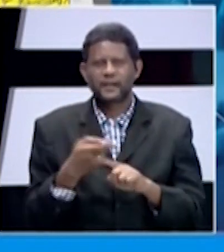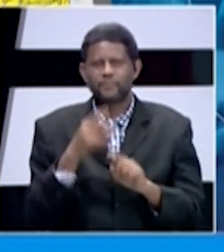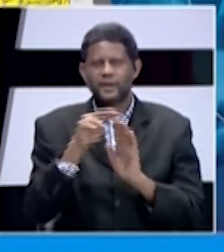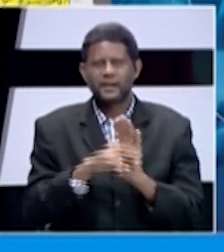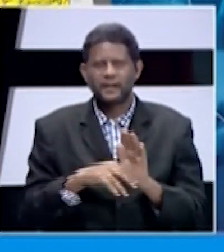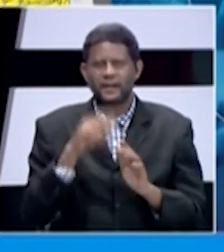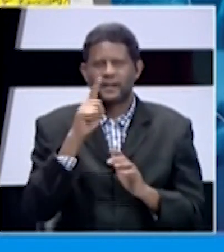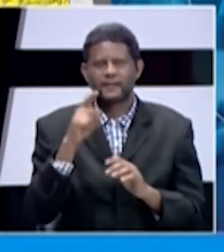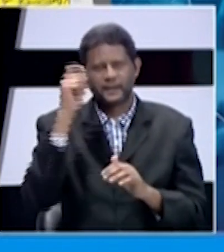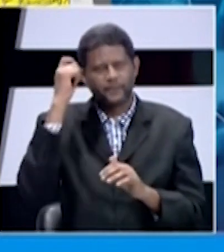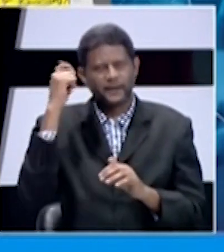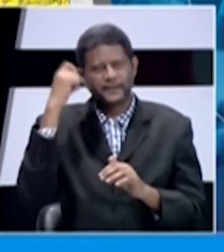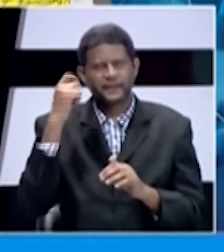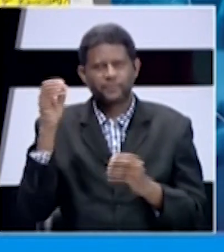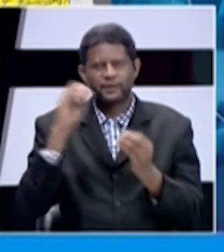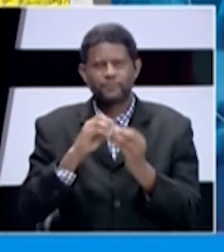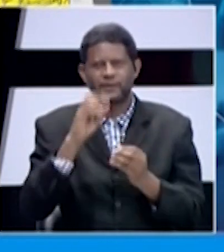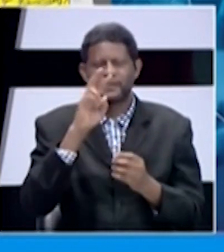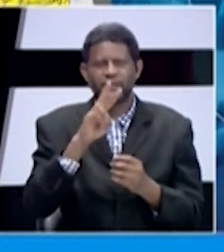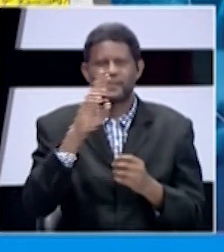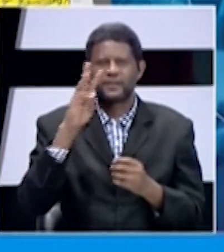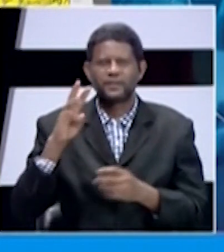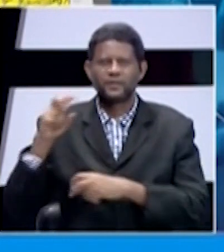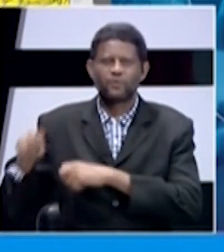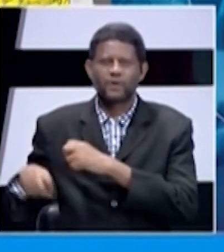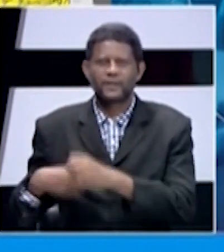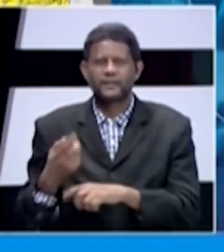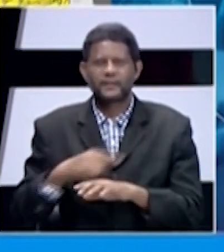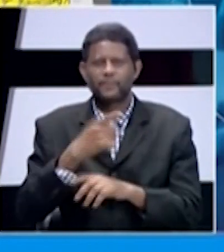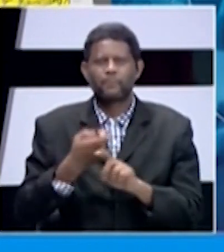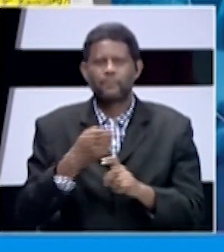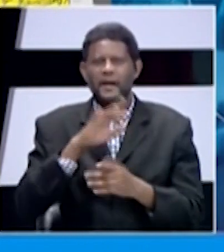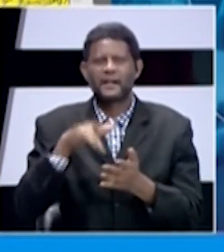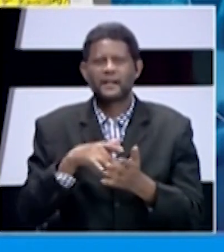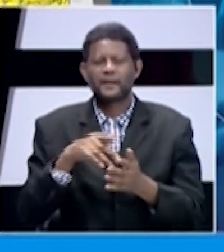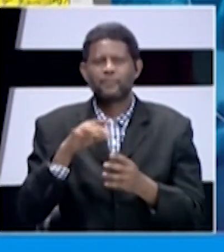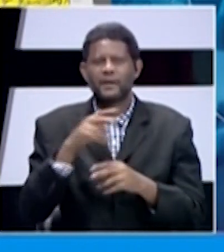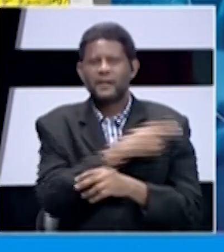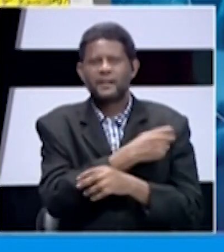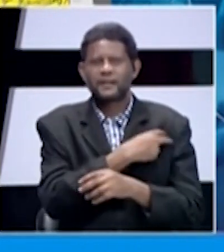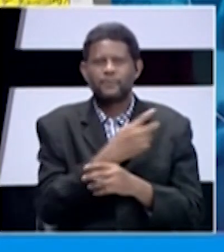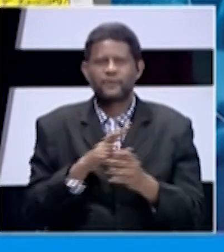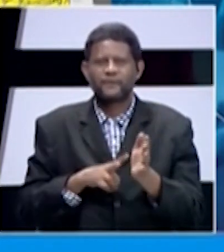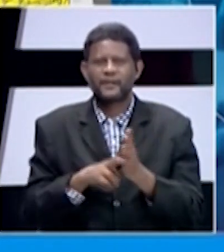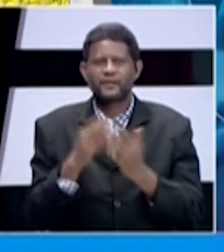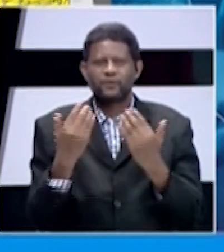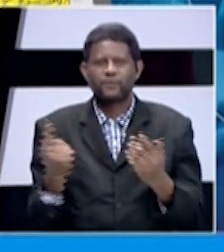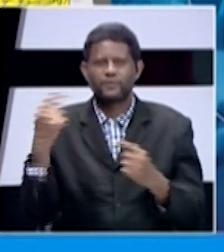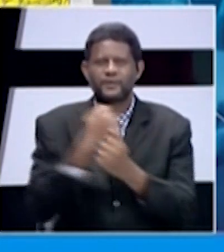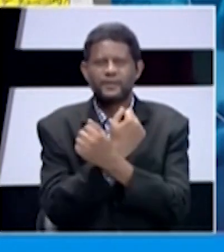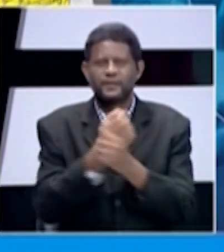1 ካብ ዓዲግራት ብድምር 26 ወገናት ካብ ማእኸል መሐከሚ ቫይረስ ኮሮና ሎሚ ዕለት ድሒኖም።